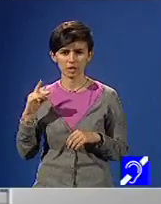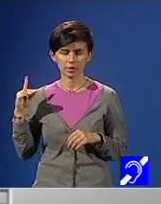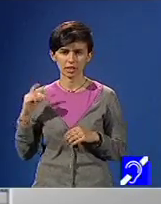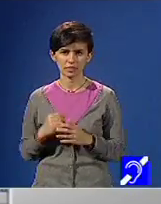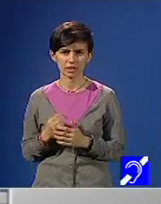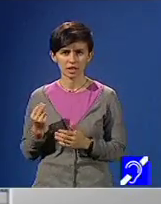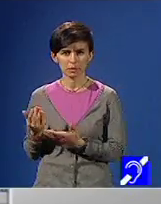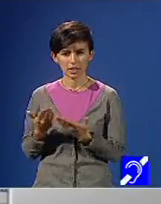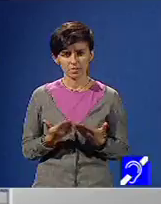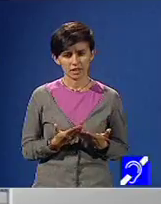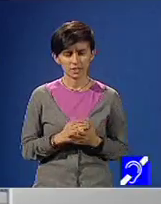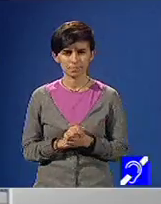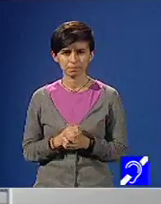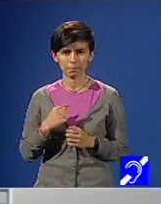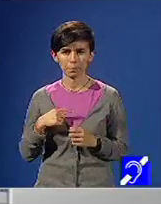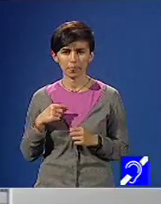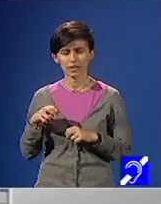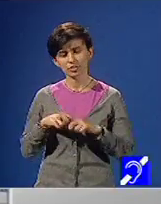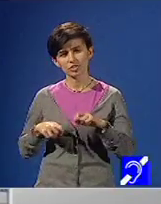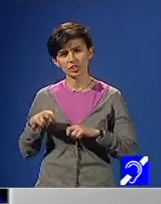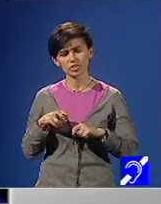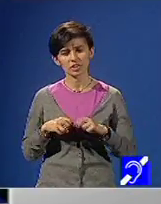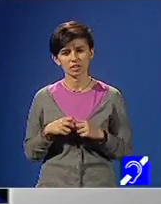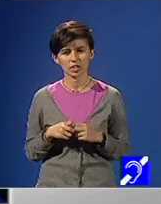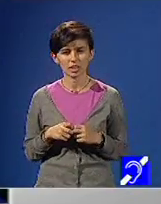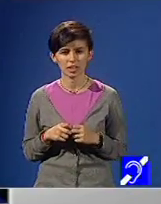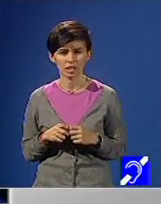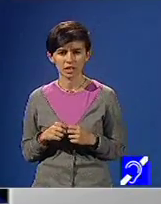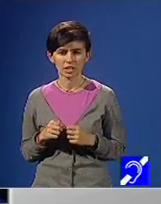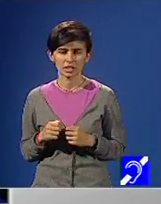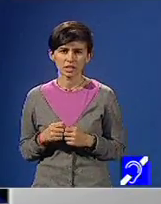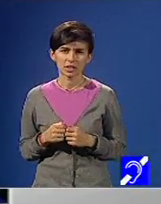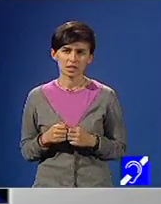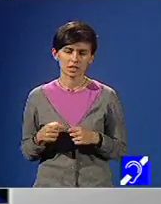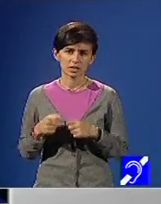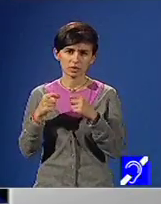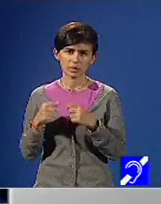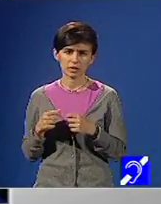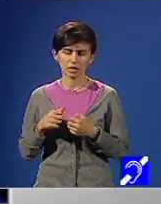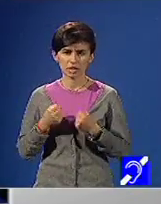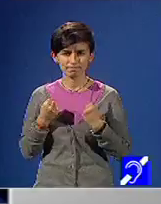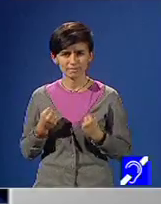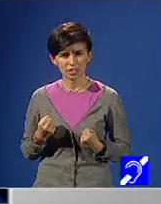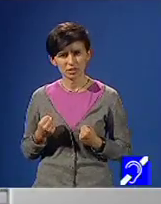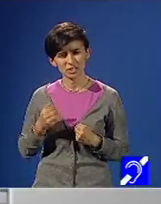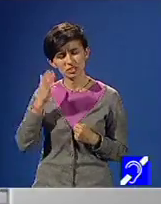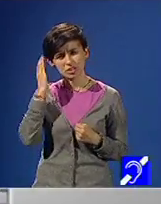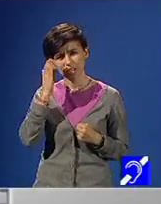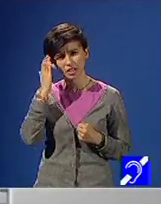venit, Carmen! Mulțumim! Ești cercetătoare pasionată în domeniul dificultăților de învățare. Spune-ne, te rog, ce